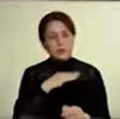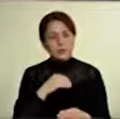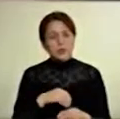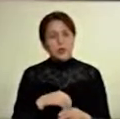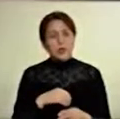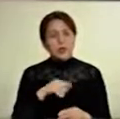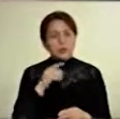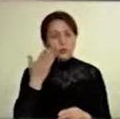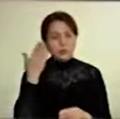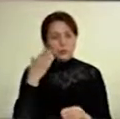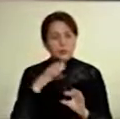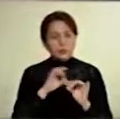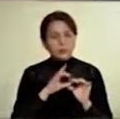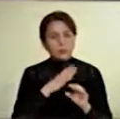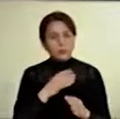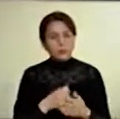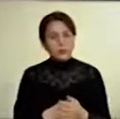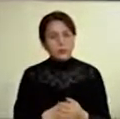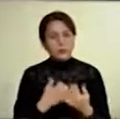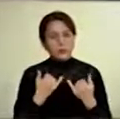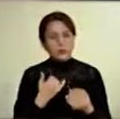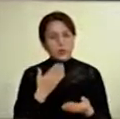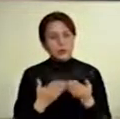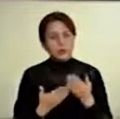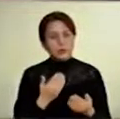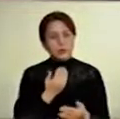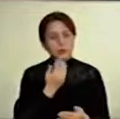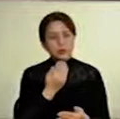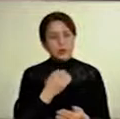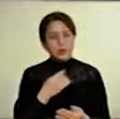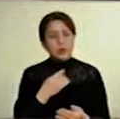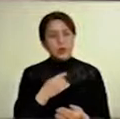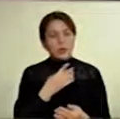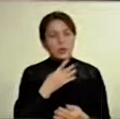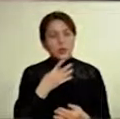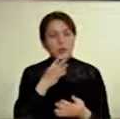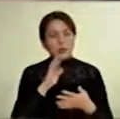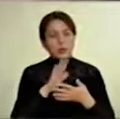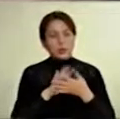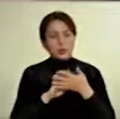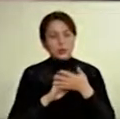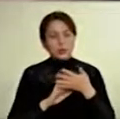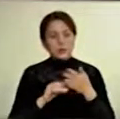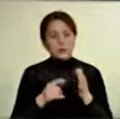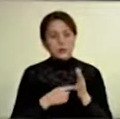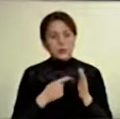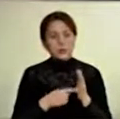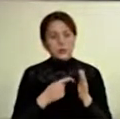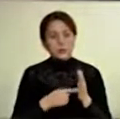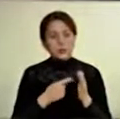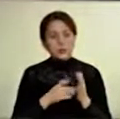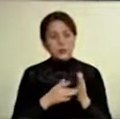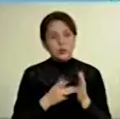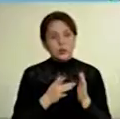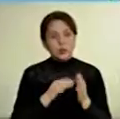yuqorida ta'kidlab o'tgan edik. Endi agar sizda katak daftarlaringizdagi o'lchamlarni hisobga oladigan